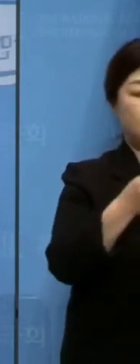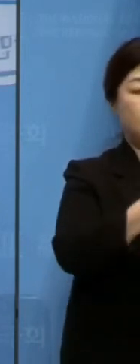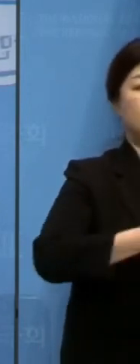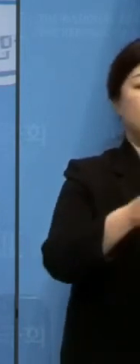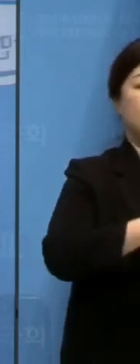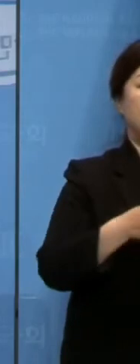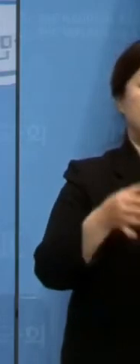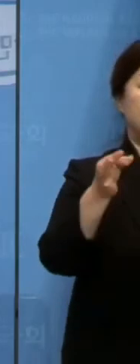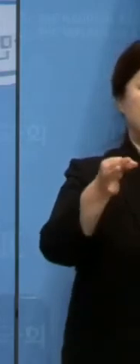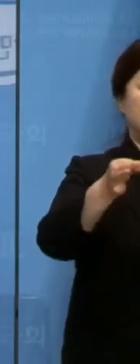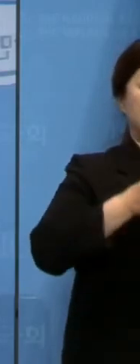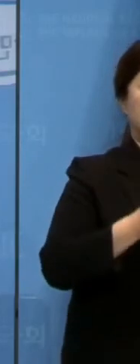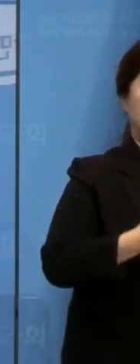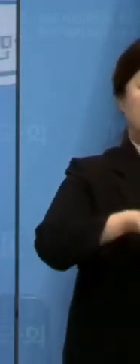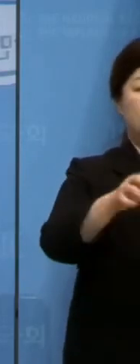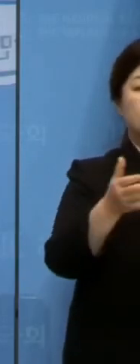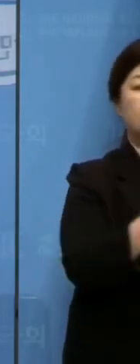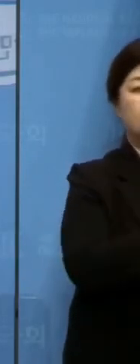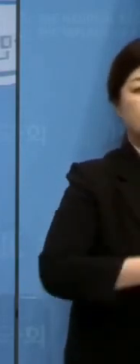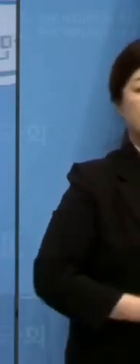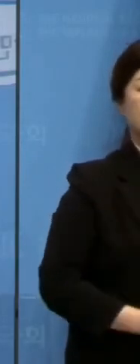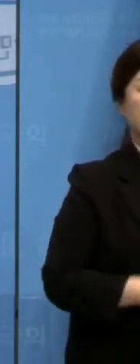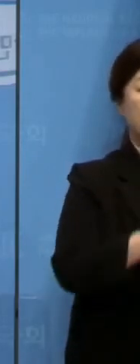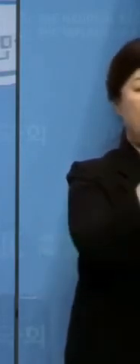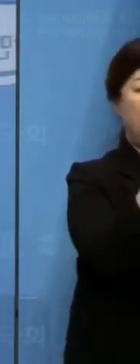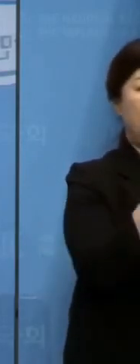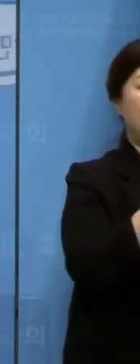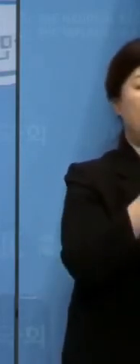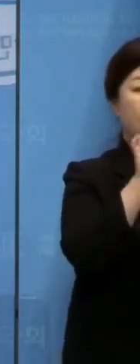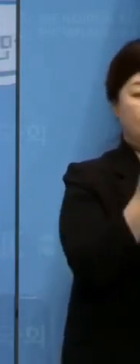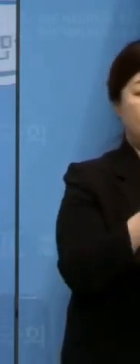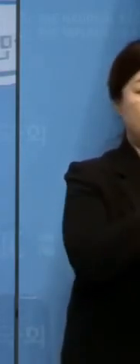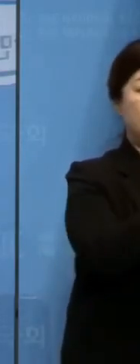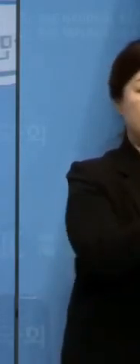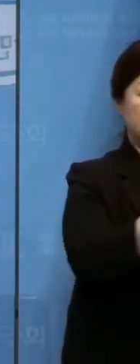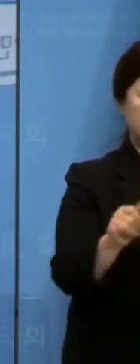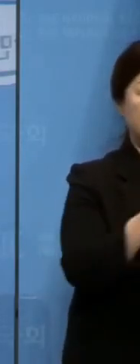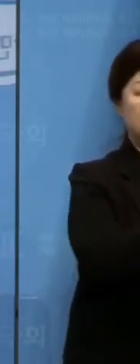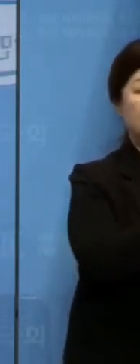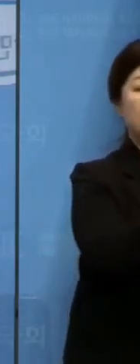SH 공사에 넘긴 것입니다. 오세훈 후보의 처가는